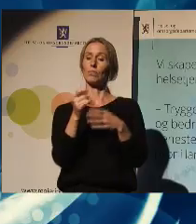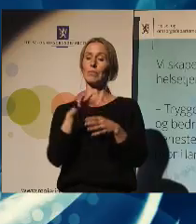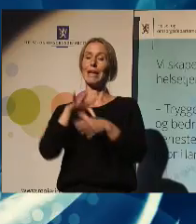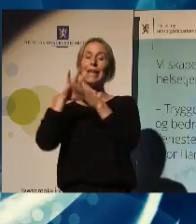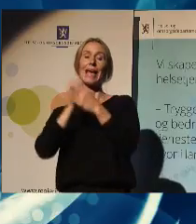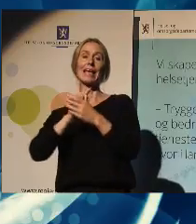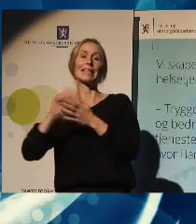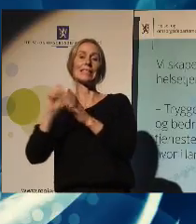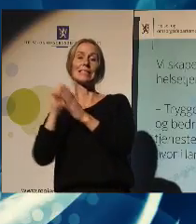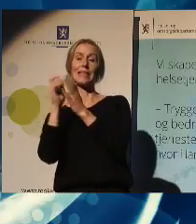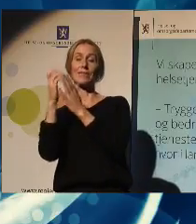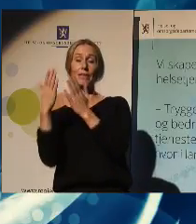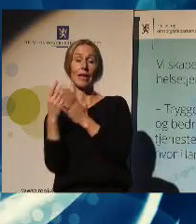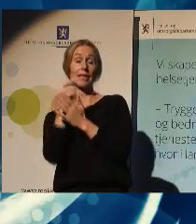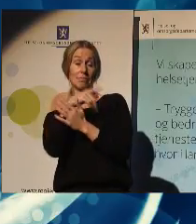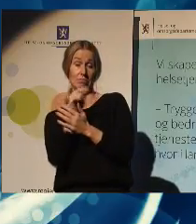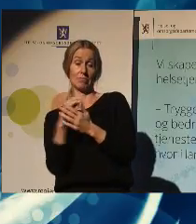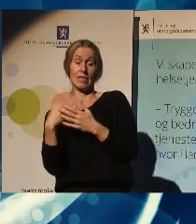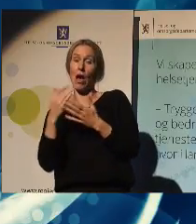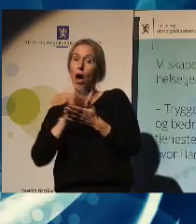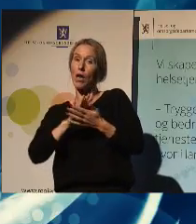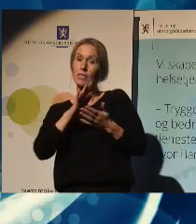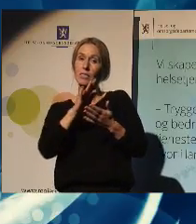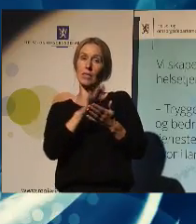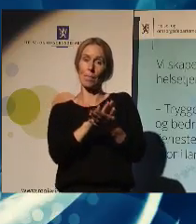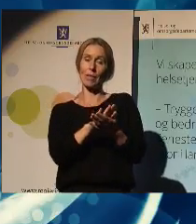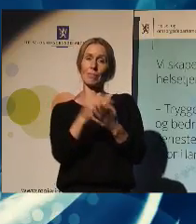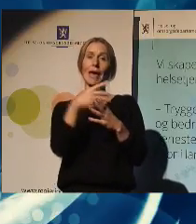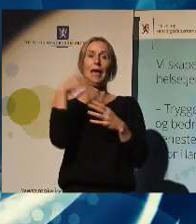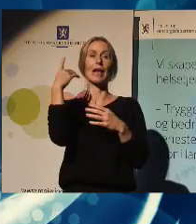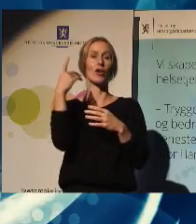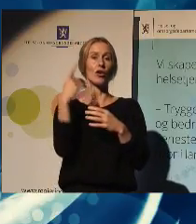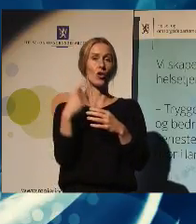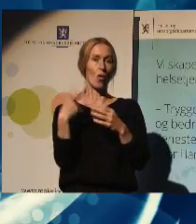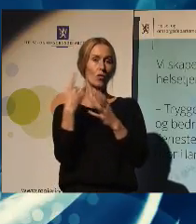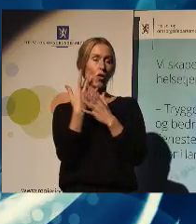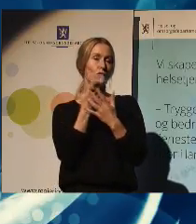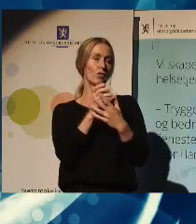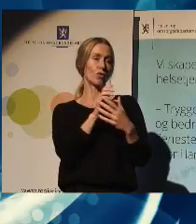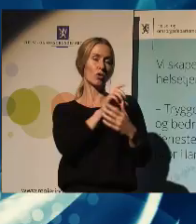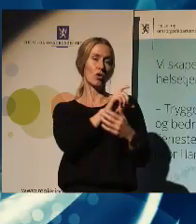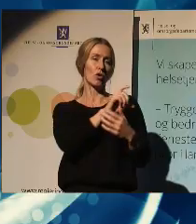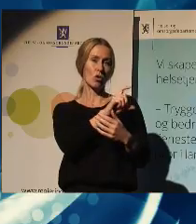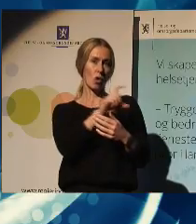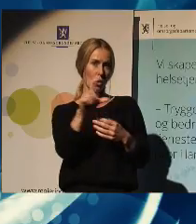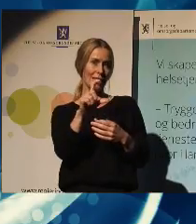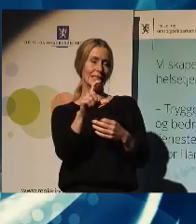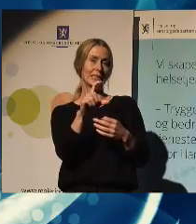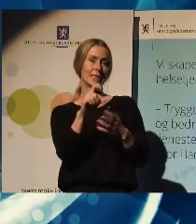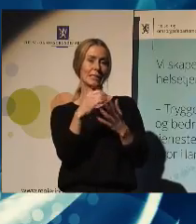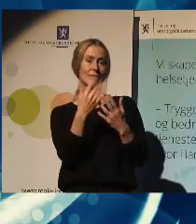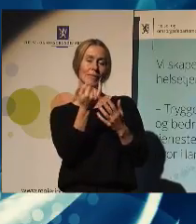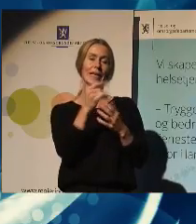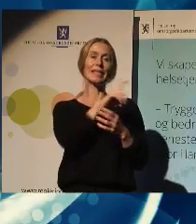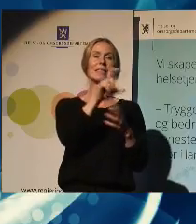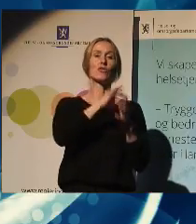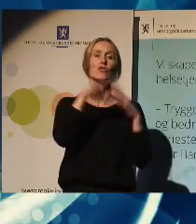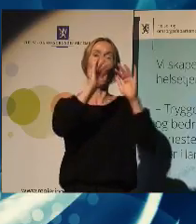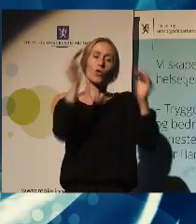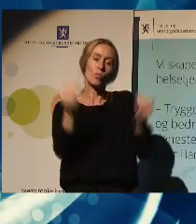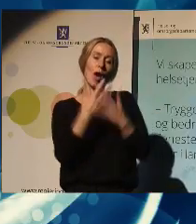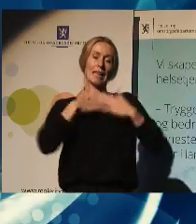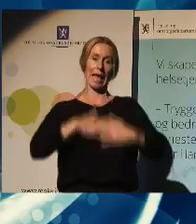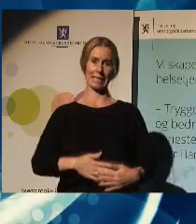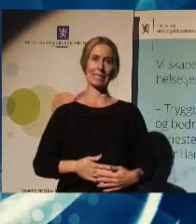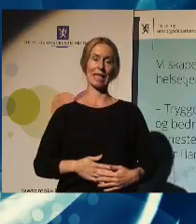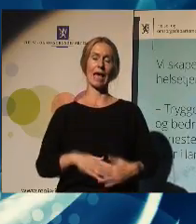legetidsskriftet The Lancet kjører sammen med London College Institute of Global Health. Og